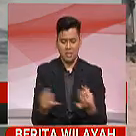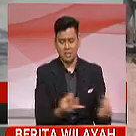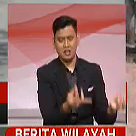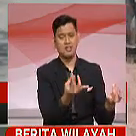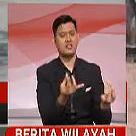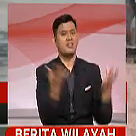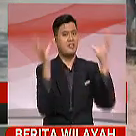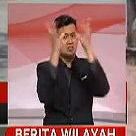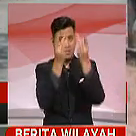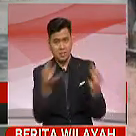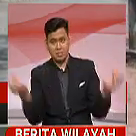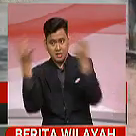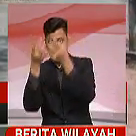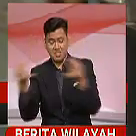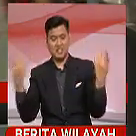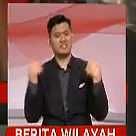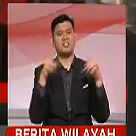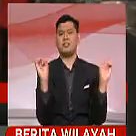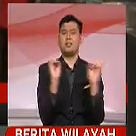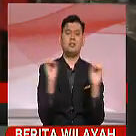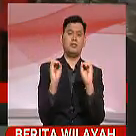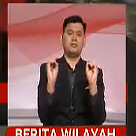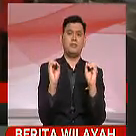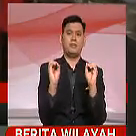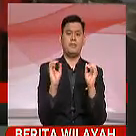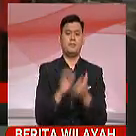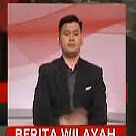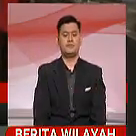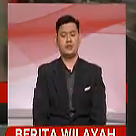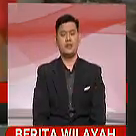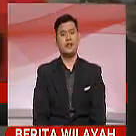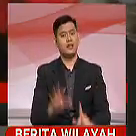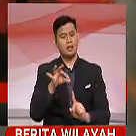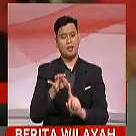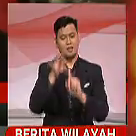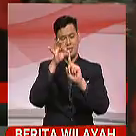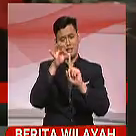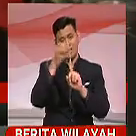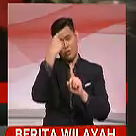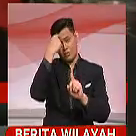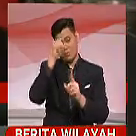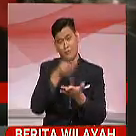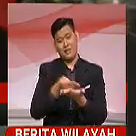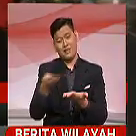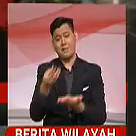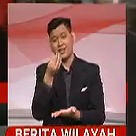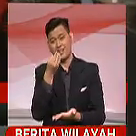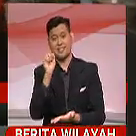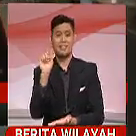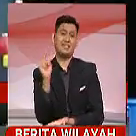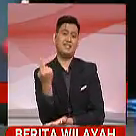yang keluar masuk sebab tidak dibenarkan kan dan dihaskan untuk satu orang sehingga dua orang sahaja.